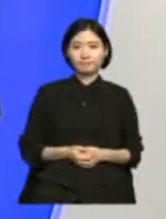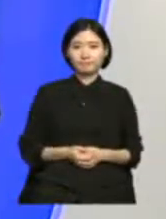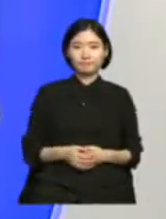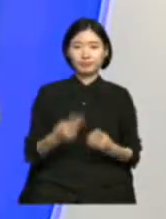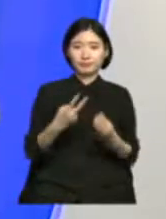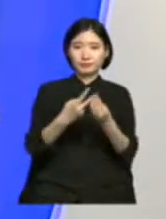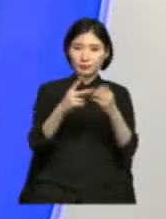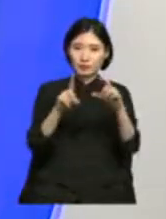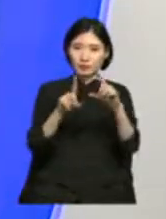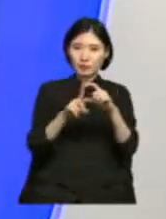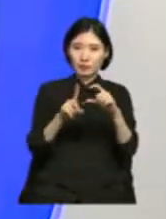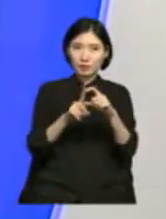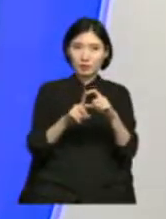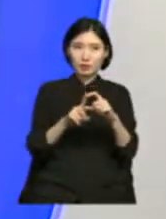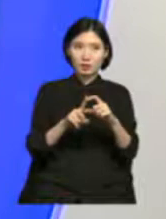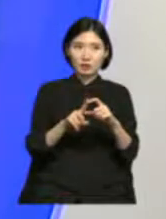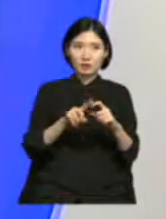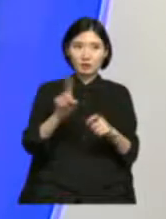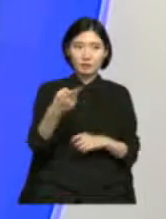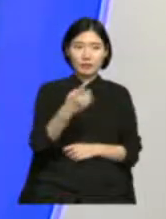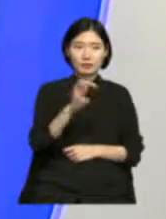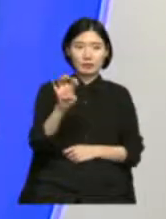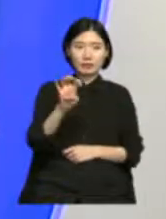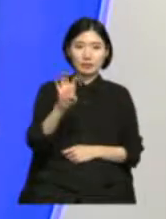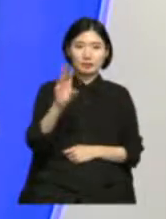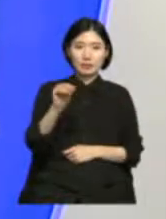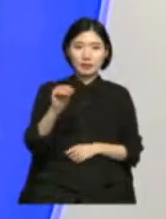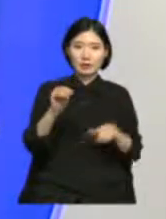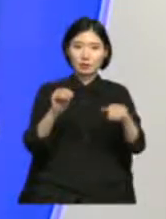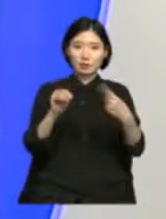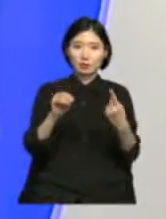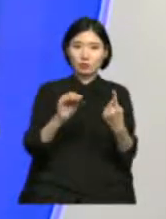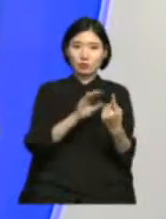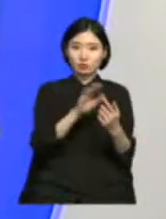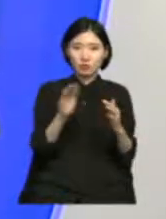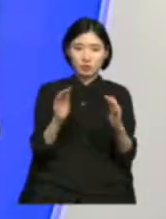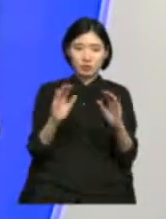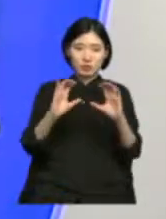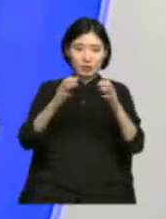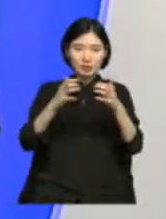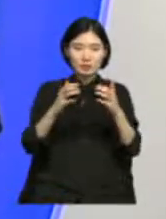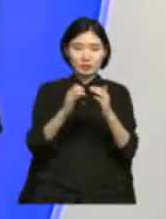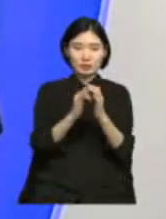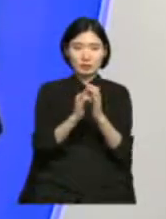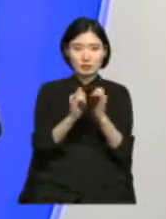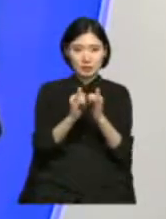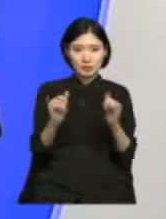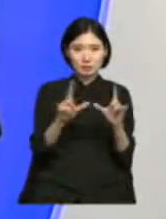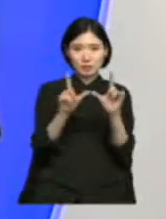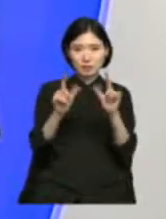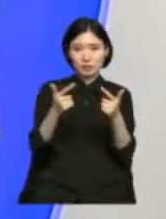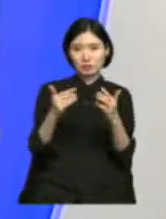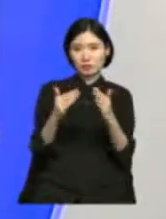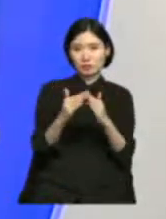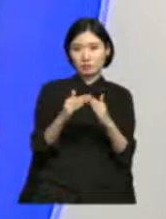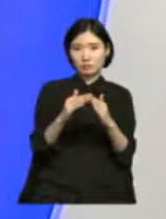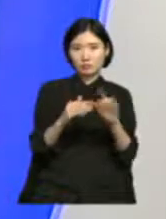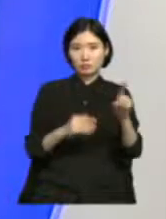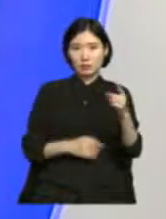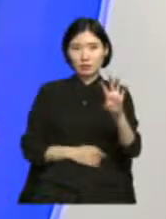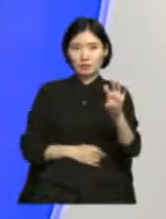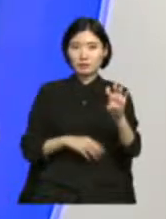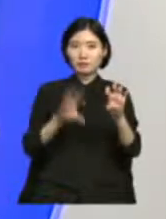두 번째 키워드는 140만 호입니다. 우리나라에 사람이 살지 않는 빈집이 140만 개에 달하는